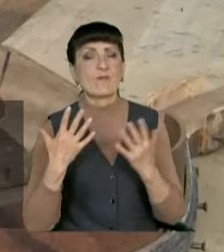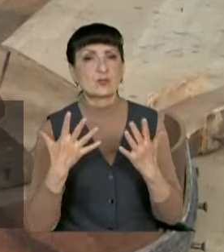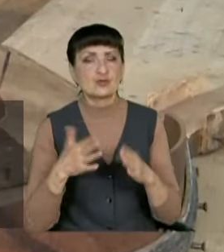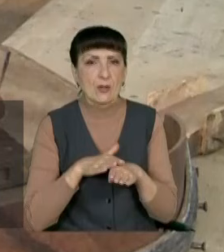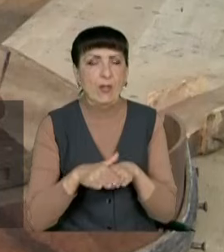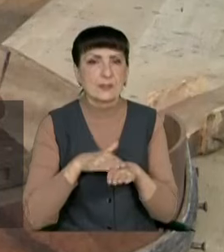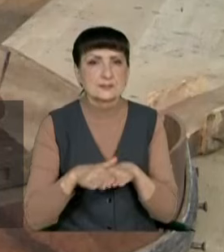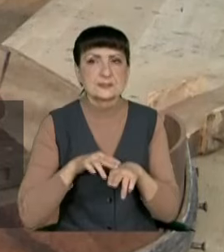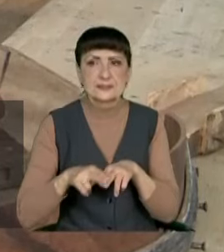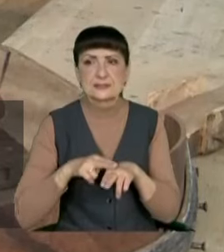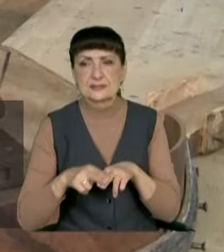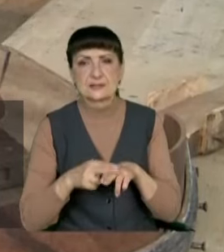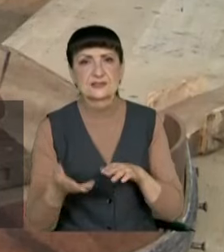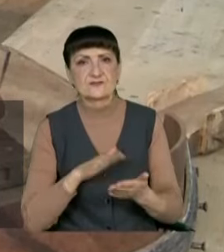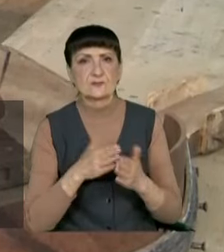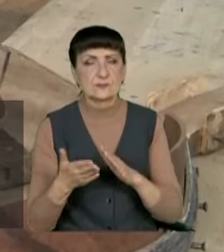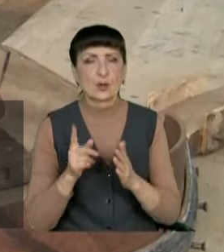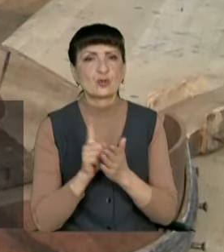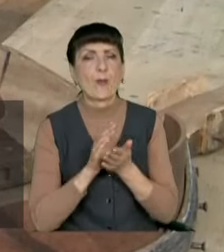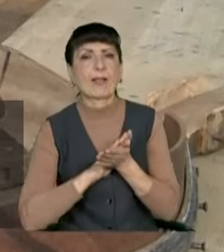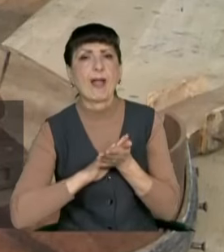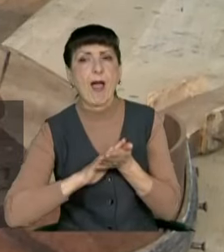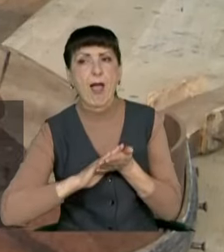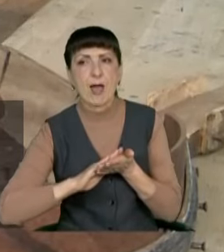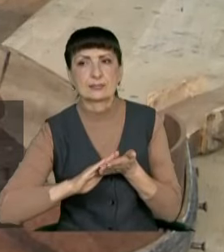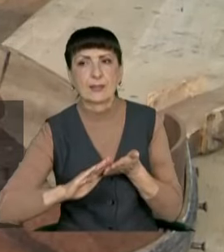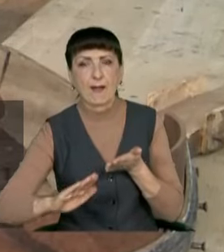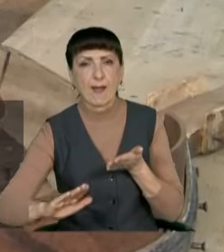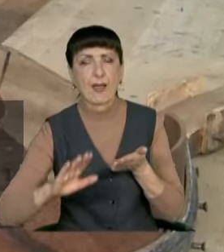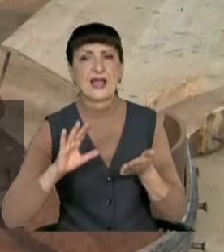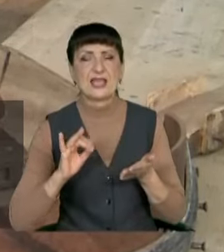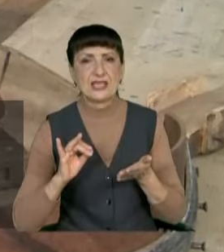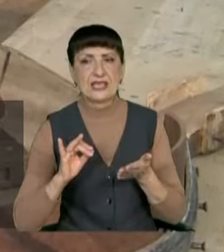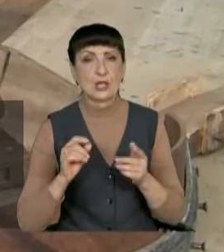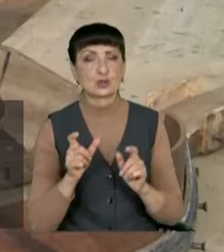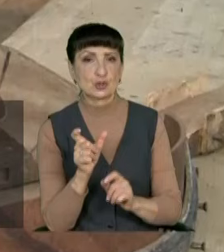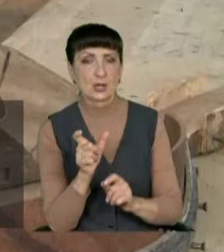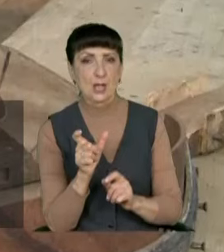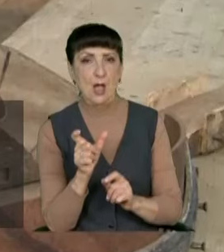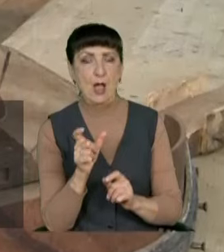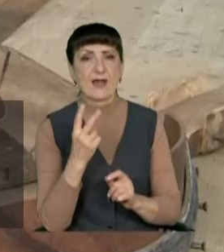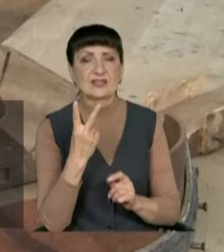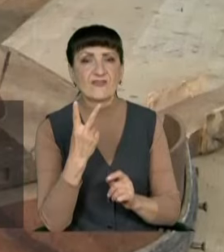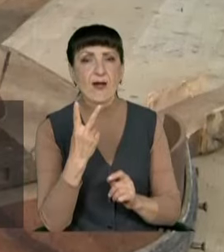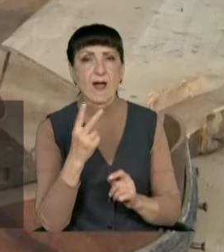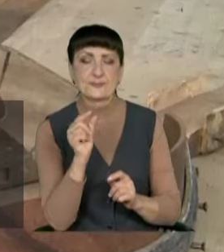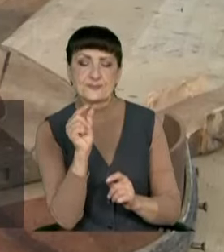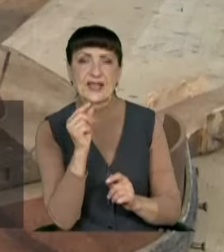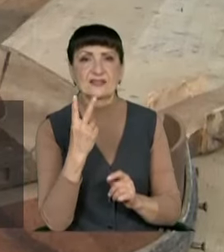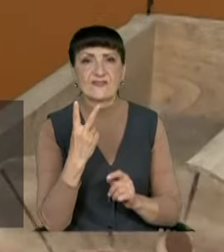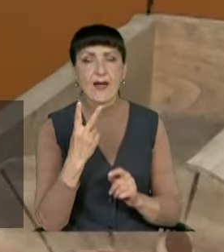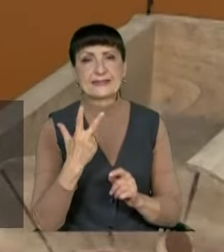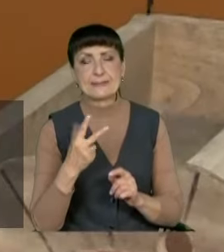строгаю с двух сторон. Она должна быть гладкая, и ширина у него, толщина у него 2,5-3 мм